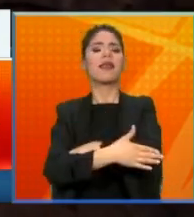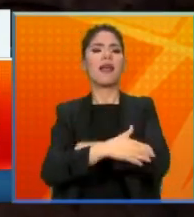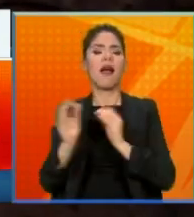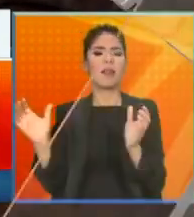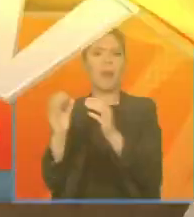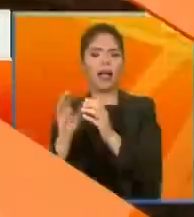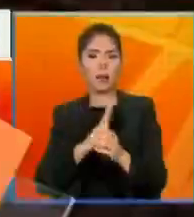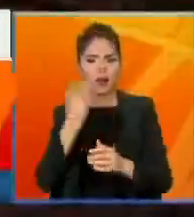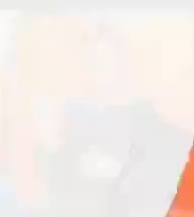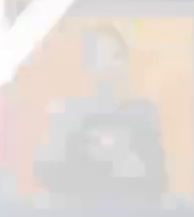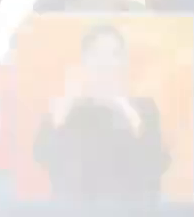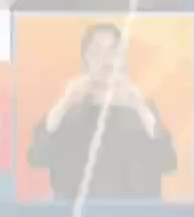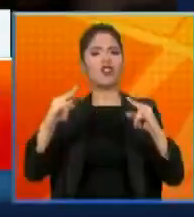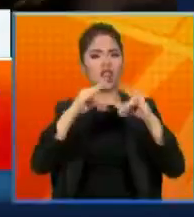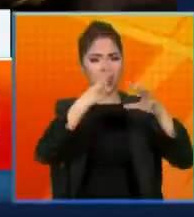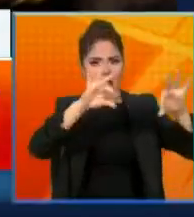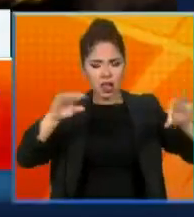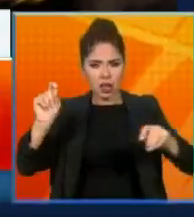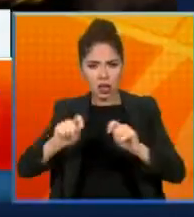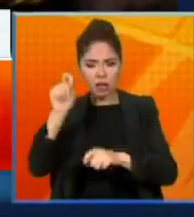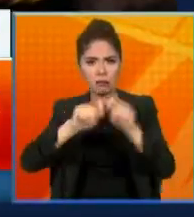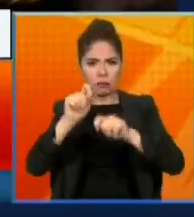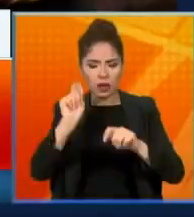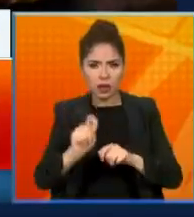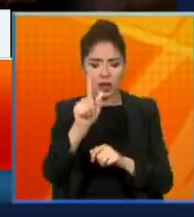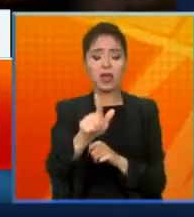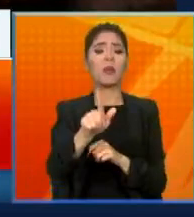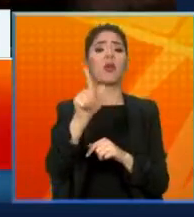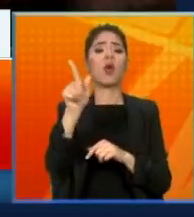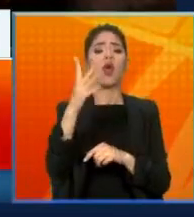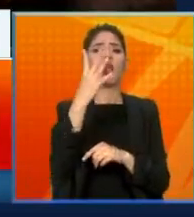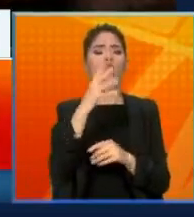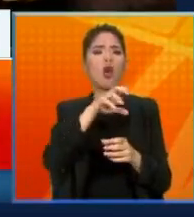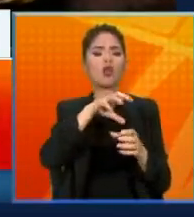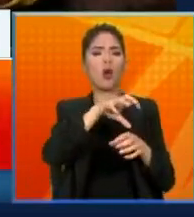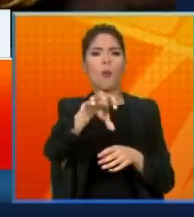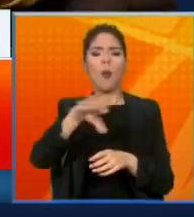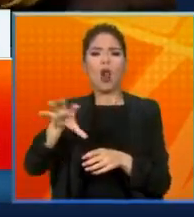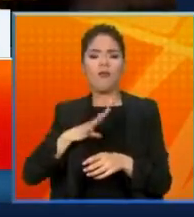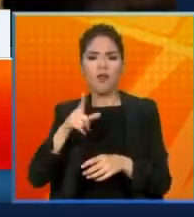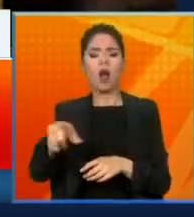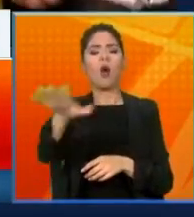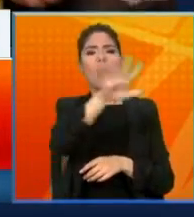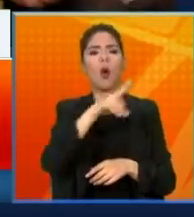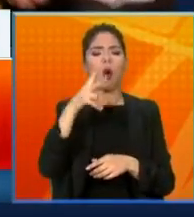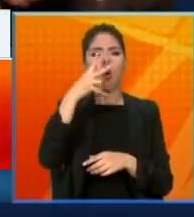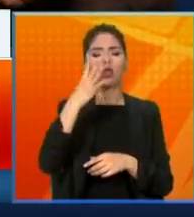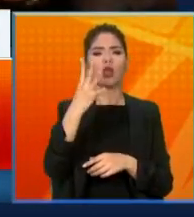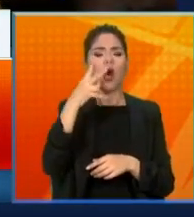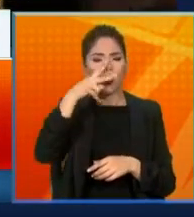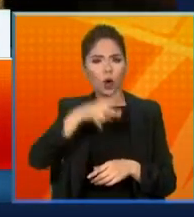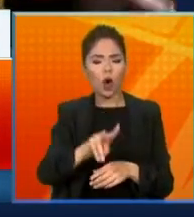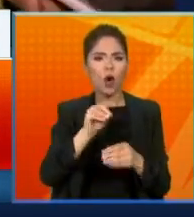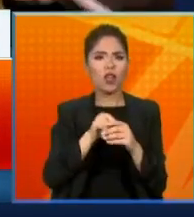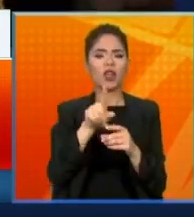Çadırlar kurulmaya başladı. 4 köyde etkili olmuştu. Kaşkol, Güvenlik, Özpınar ve Gelenler Köyü. Bizler Özpınar